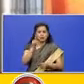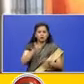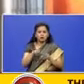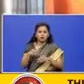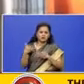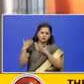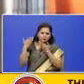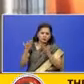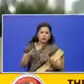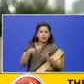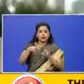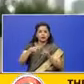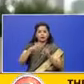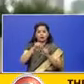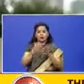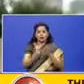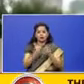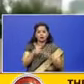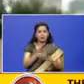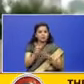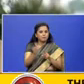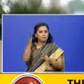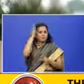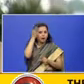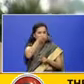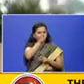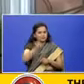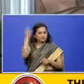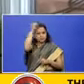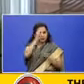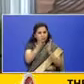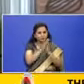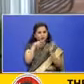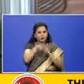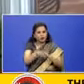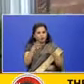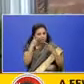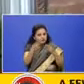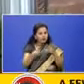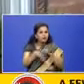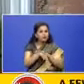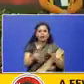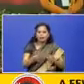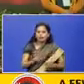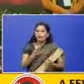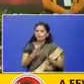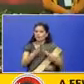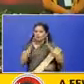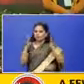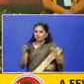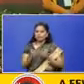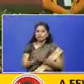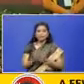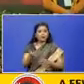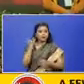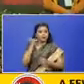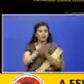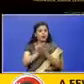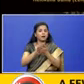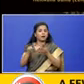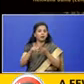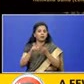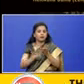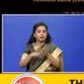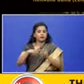बाद करतारपुर साहिब कॉरिडोर का निर्माण होना भी उतना ही सुखद है। कुछ दिन पहले ही मुझे हेमकुंड साहिब के